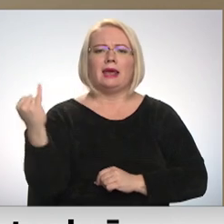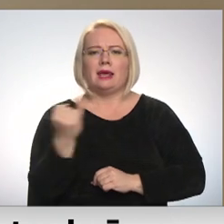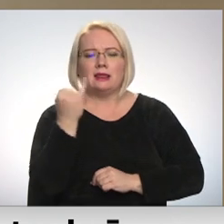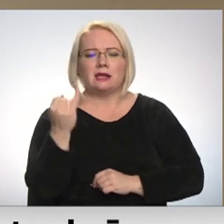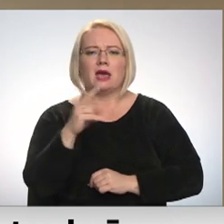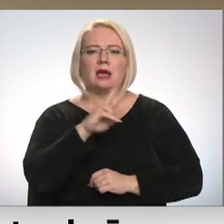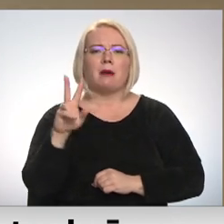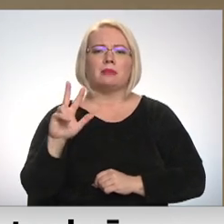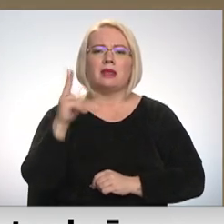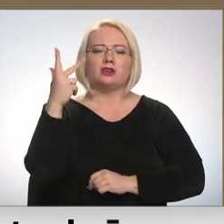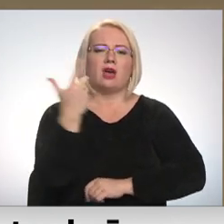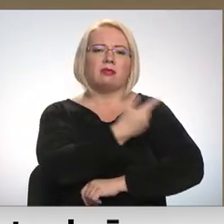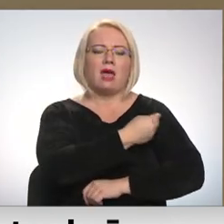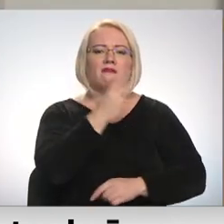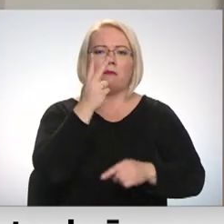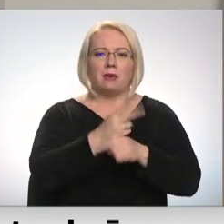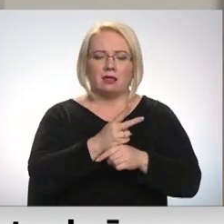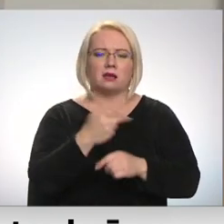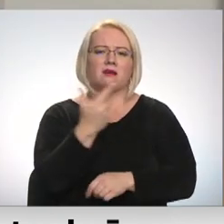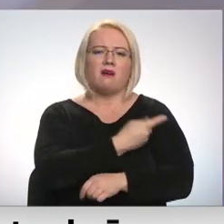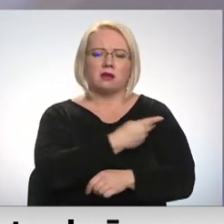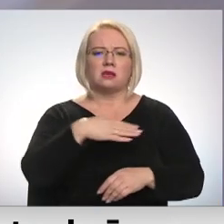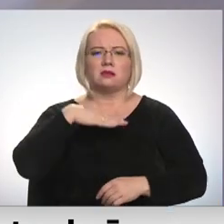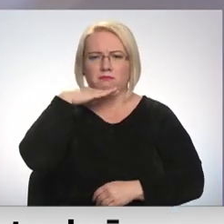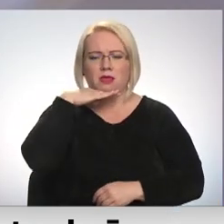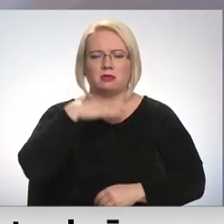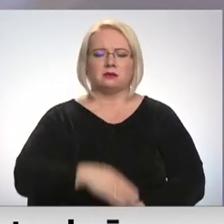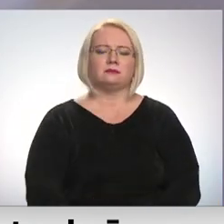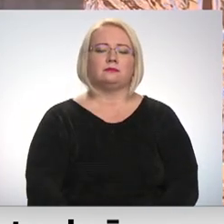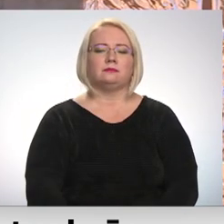trešā deva jau pienākas vakcīnu pietikšot. Vitāna Strate, Latvijas televīzija.